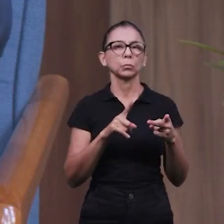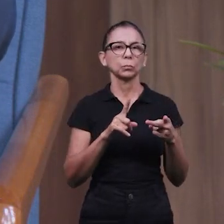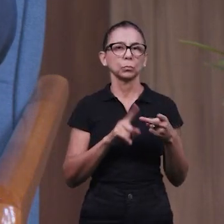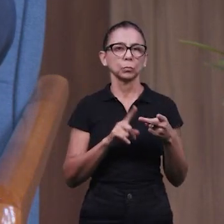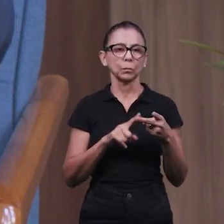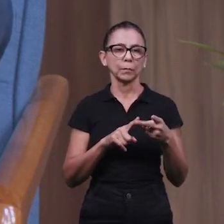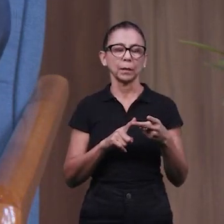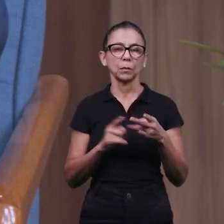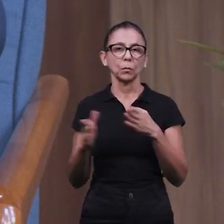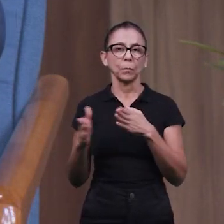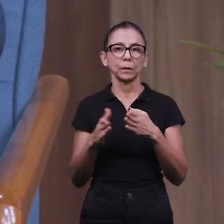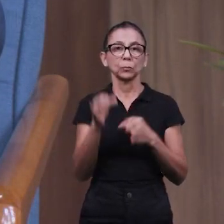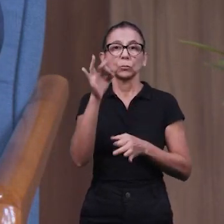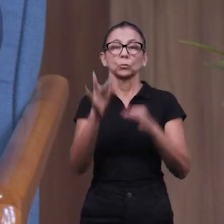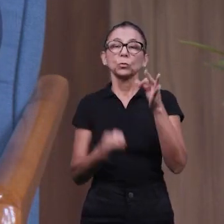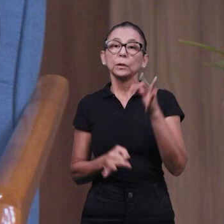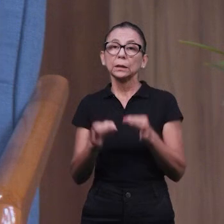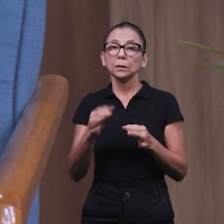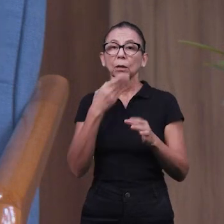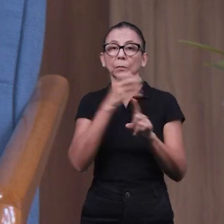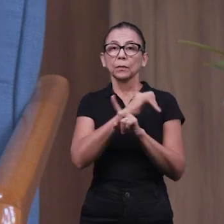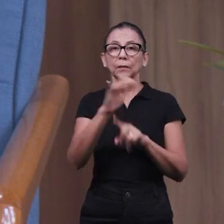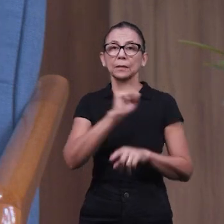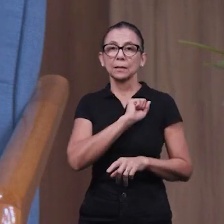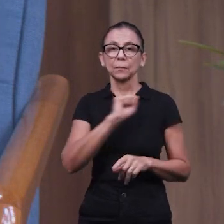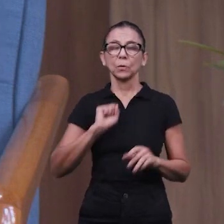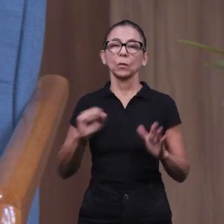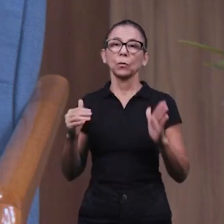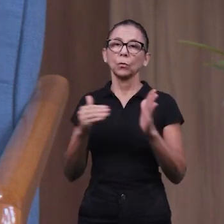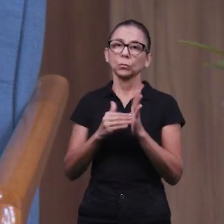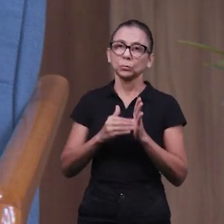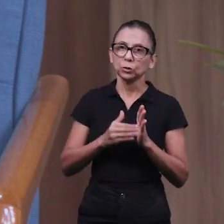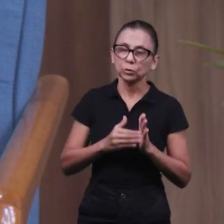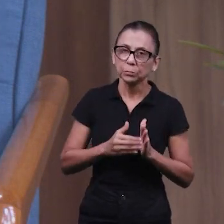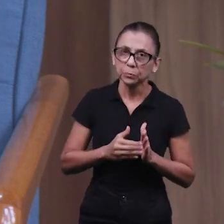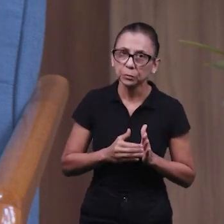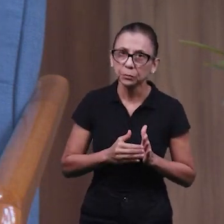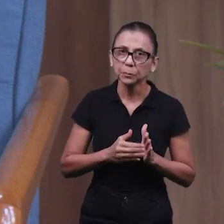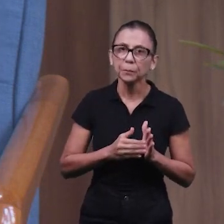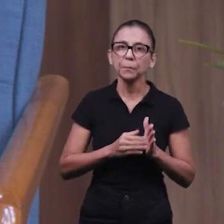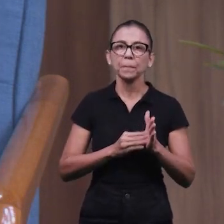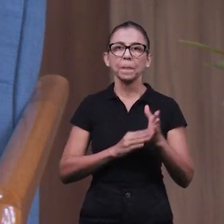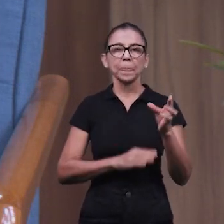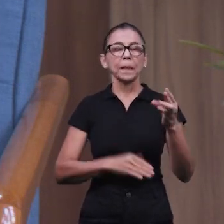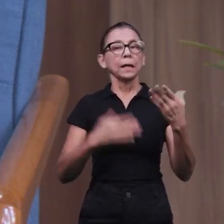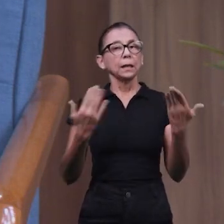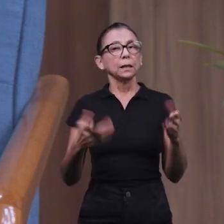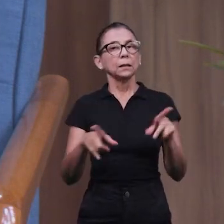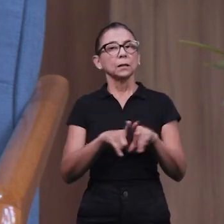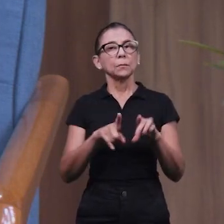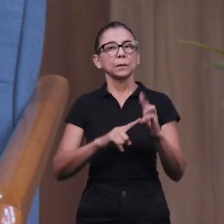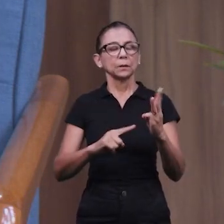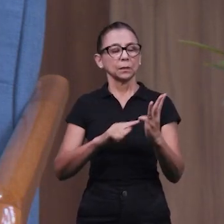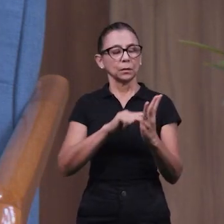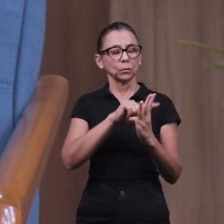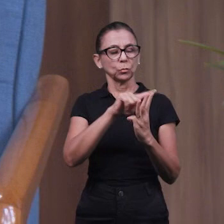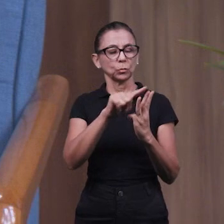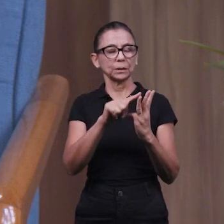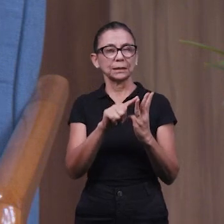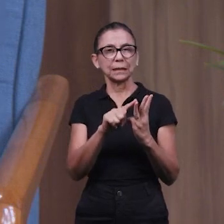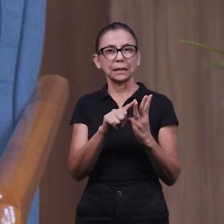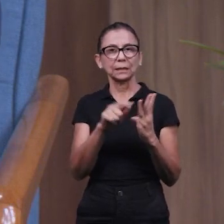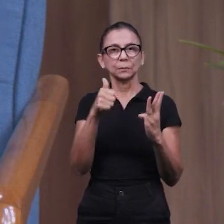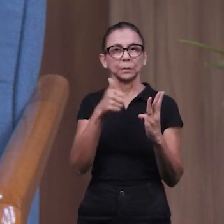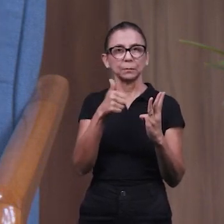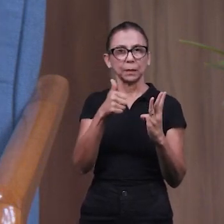juges, lesquels le dernier était le prophète Samuel. Nous avons ici les trois gouvernements, les trois premiers gouvernements